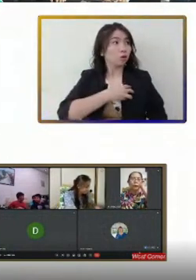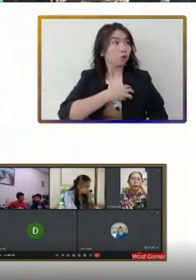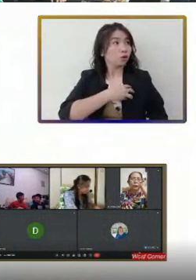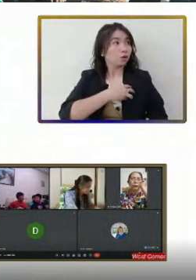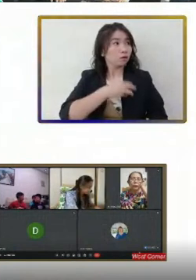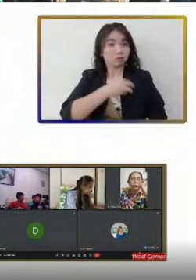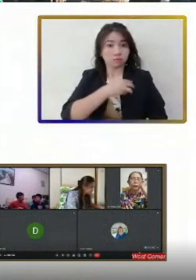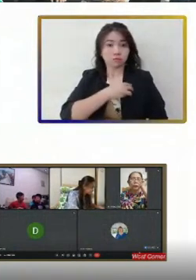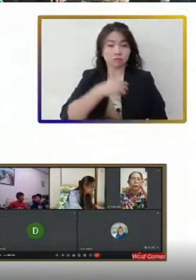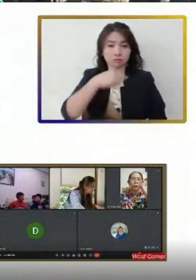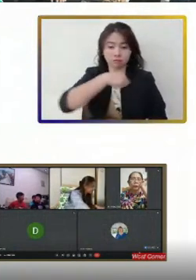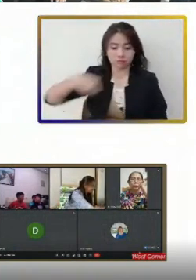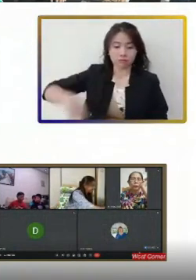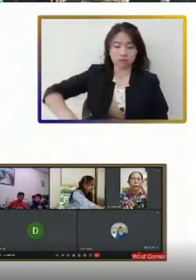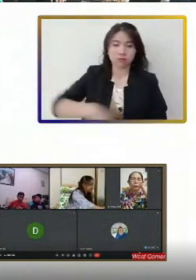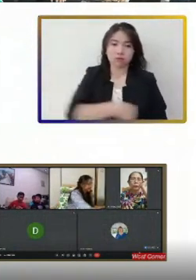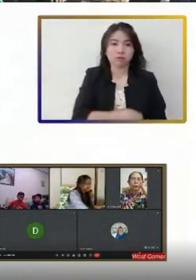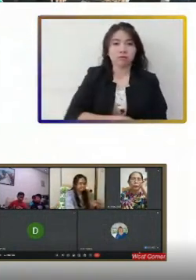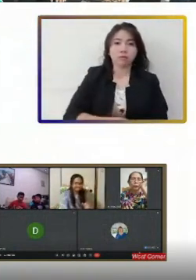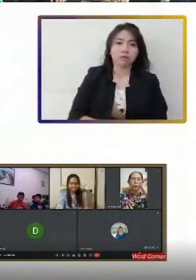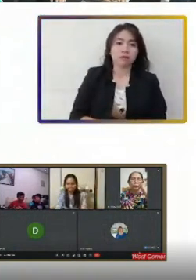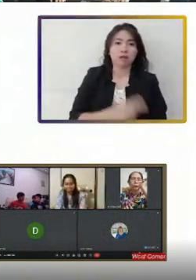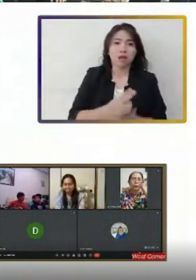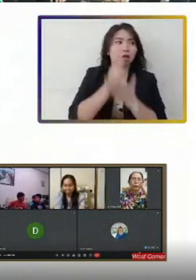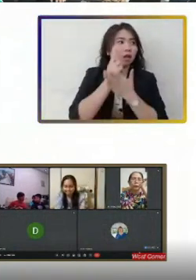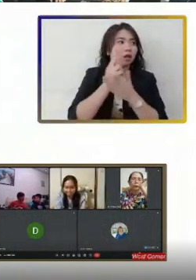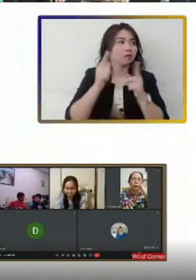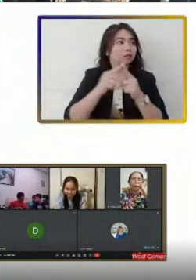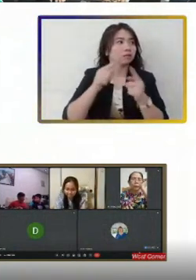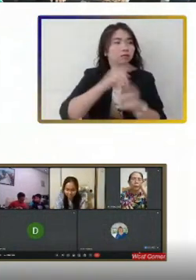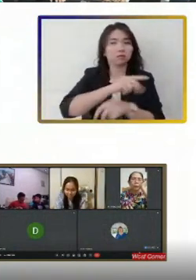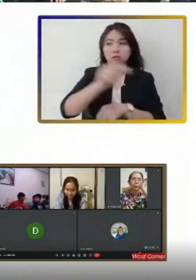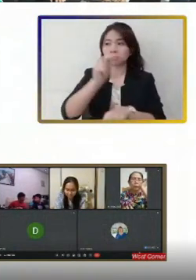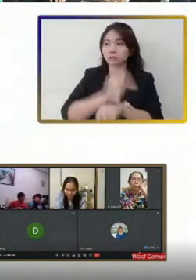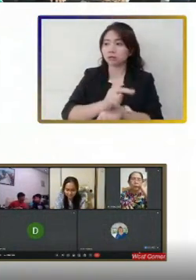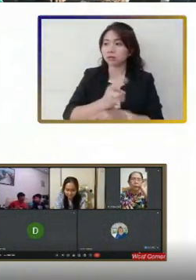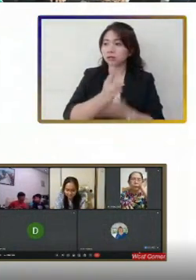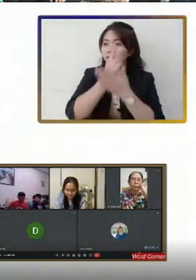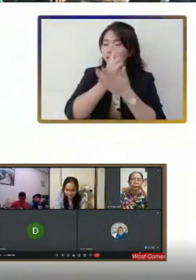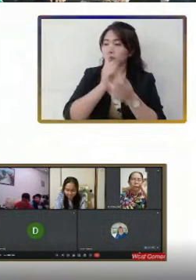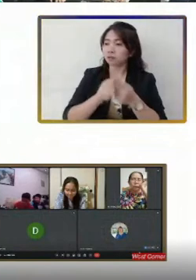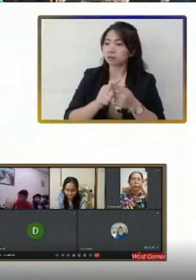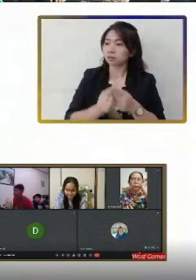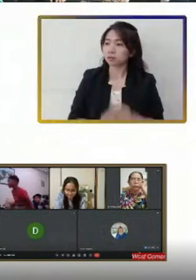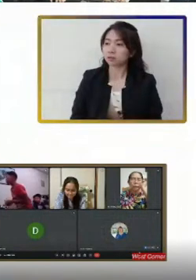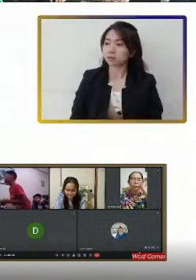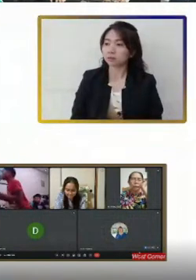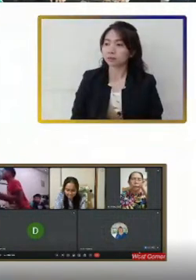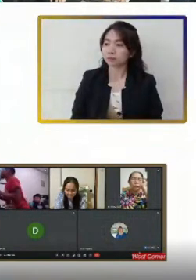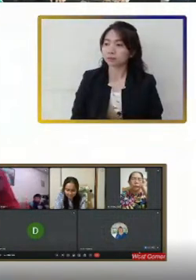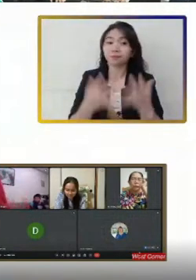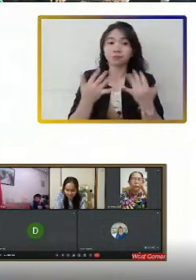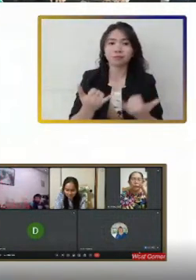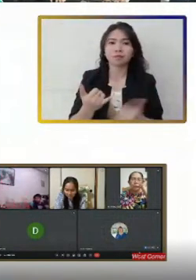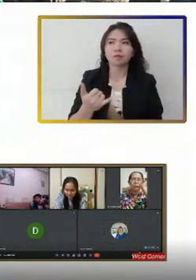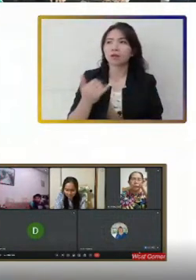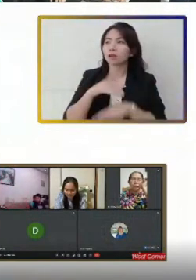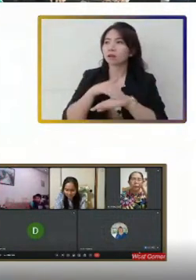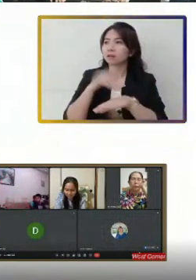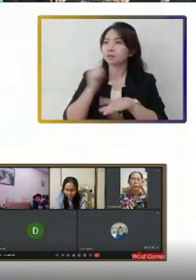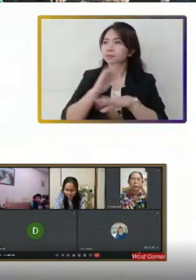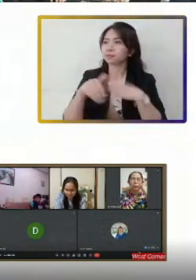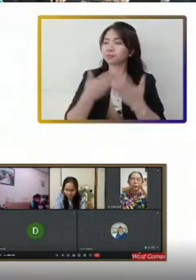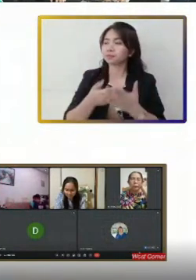tulong sa magulang, tulong sa bayan. Okay? Alright, nais ko pong tawagan dito ang Kusari family na pamilya ni